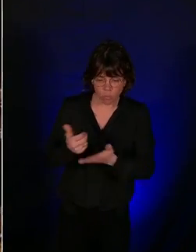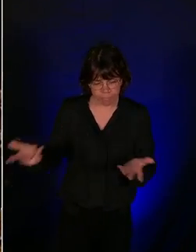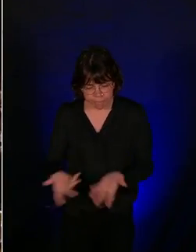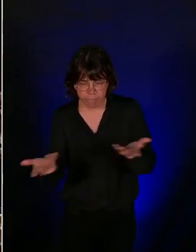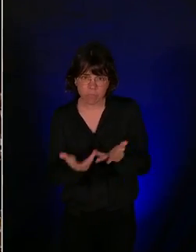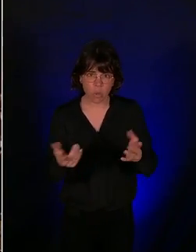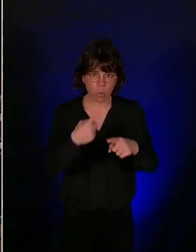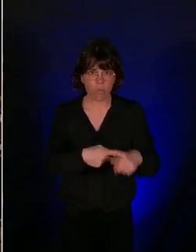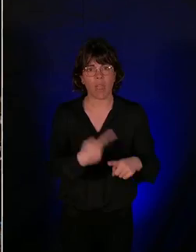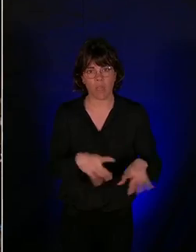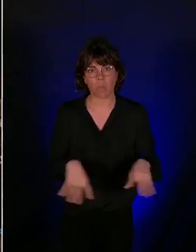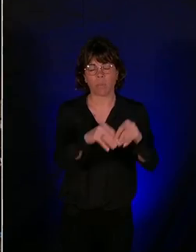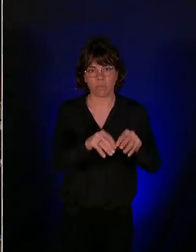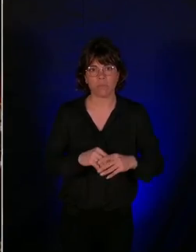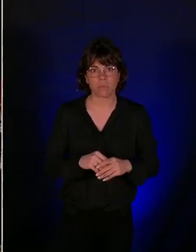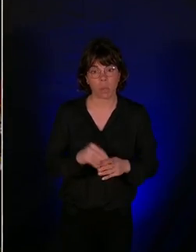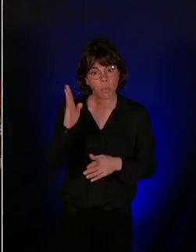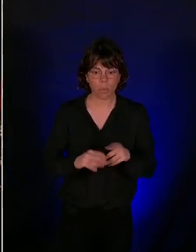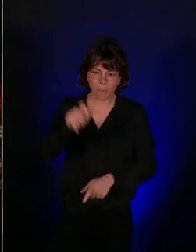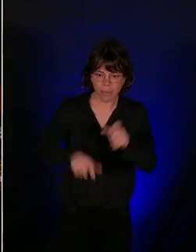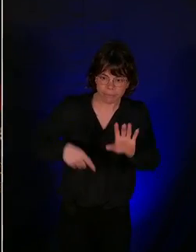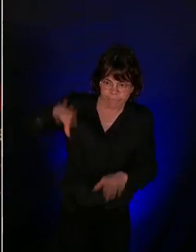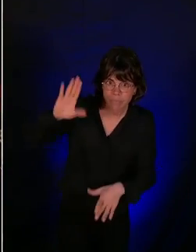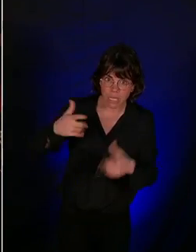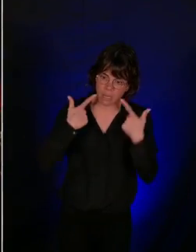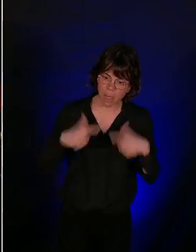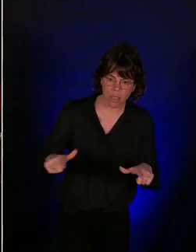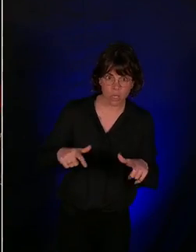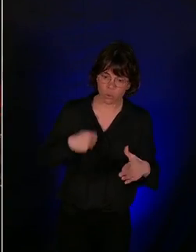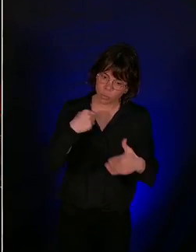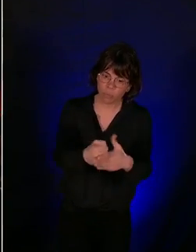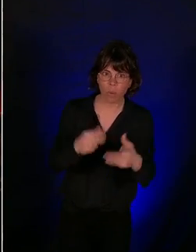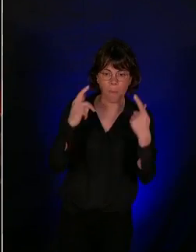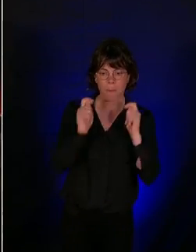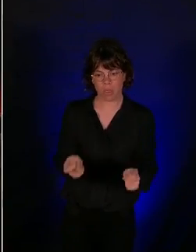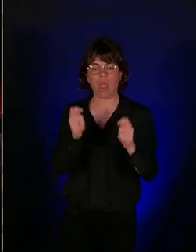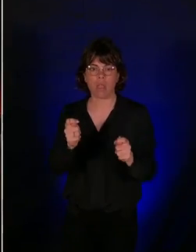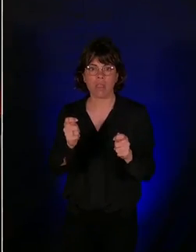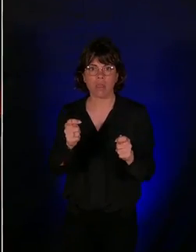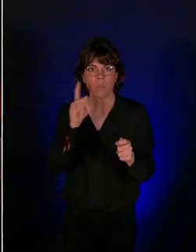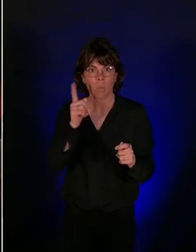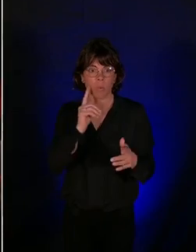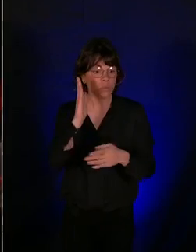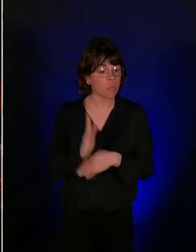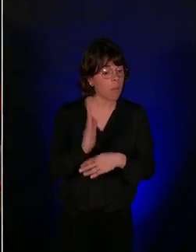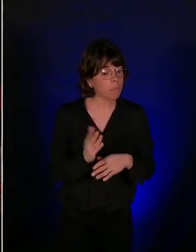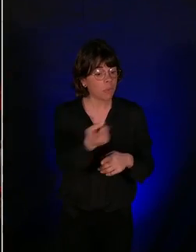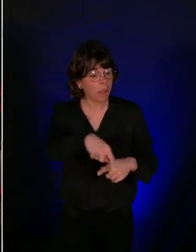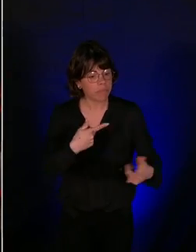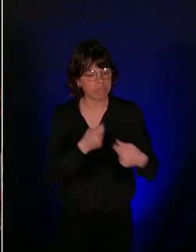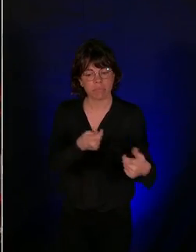Confédération il faut des camarades disponiblees jusqu'au bout du mandat pour répondre aux différentes